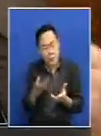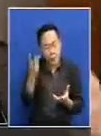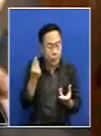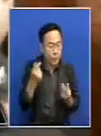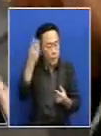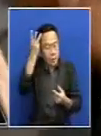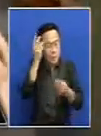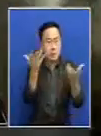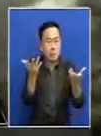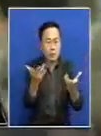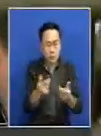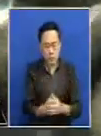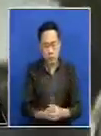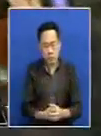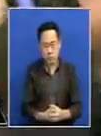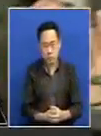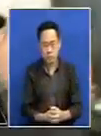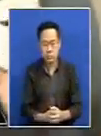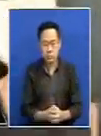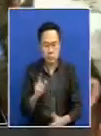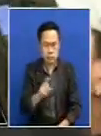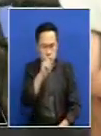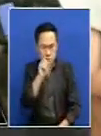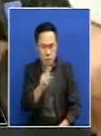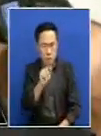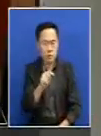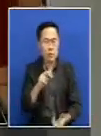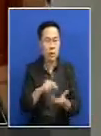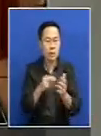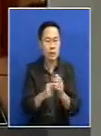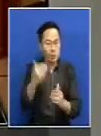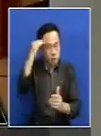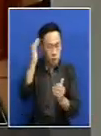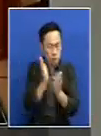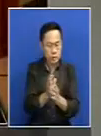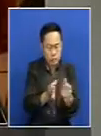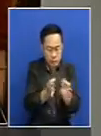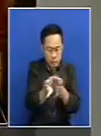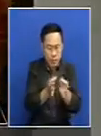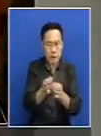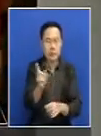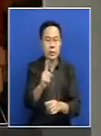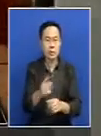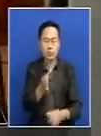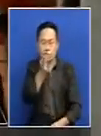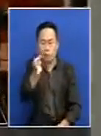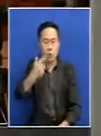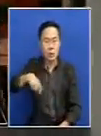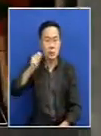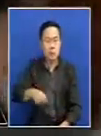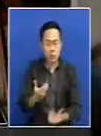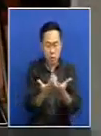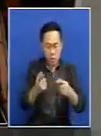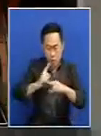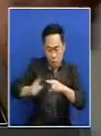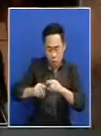กกังวลแม้แต่น้อยคำถามก็คือคดีนี้พนักงานสอบสวนจะบรรยายฟ้องว่าอย่างไรอาวุธที่คน